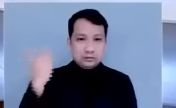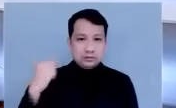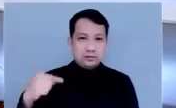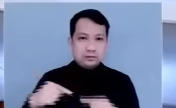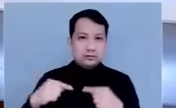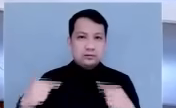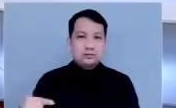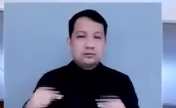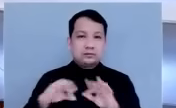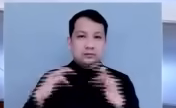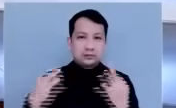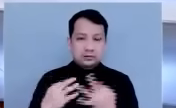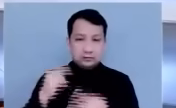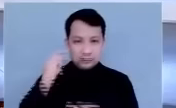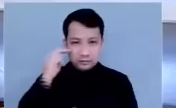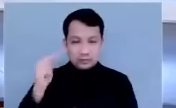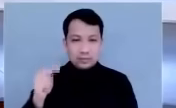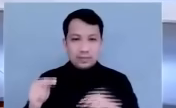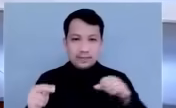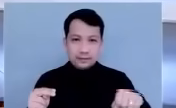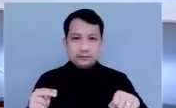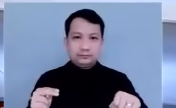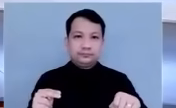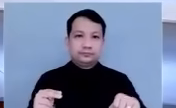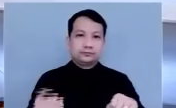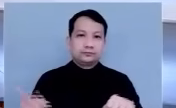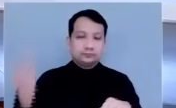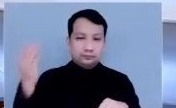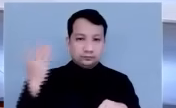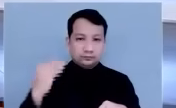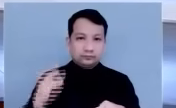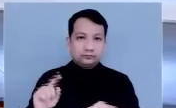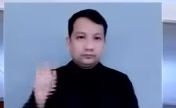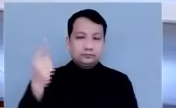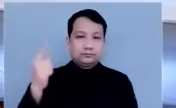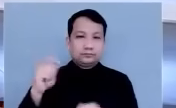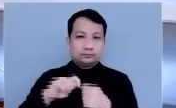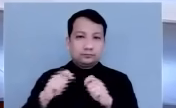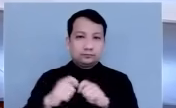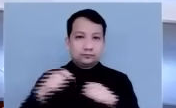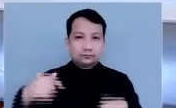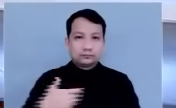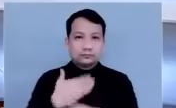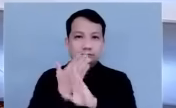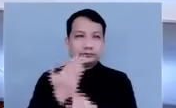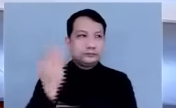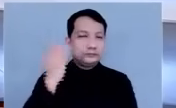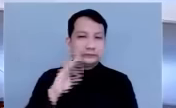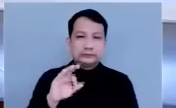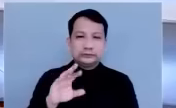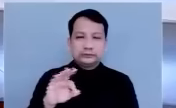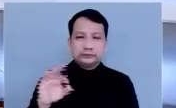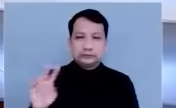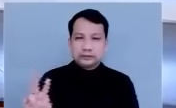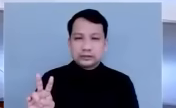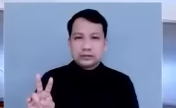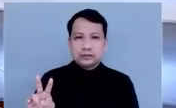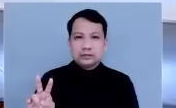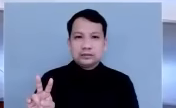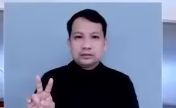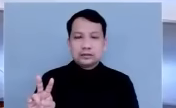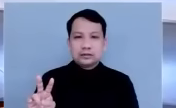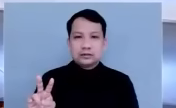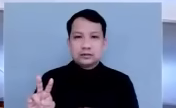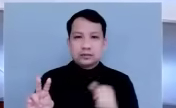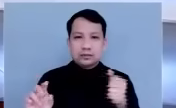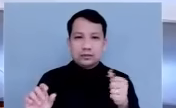pamilya Nograles at pamilya Duterte. Matapos ang kanyang unang termino sa Davao City Hall noong 1992, kinalaban si Duterte